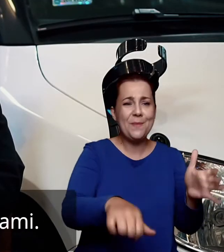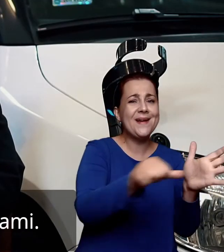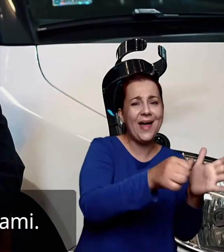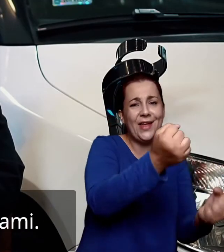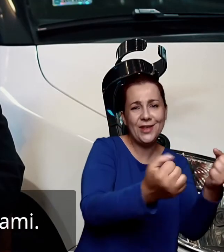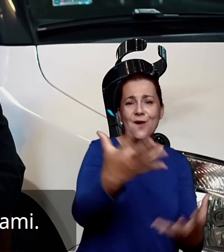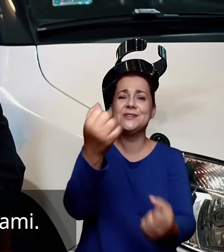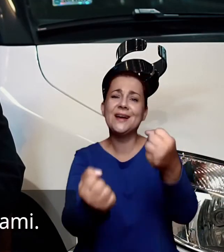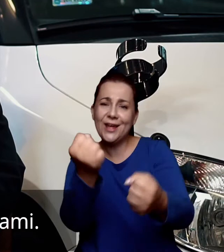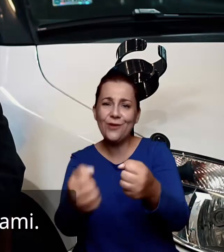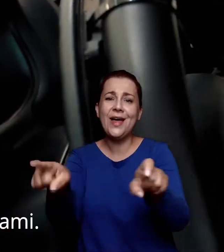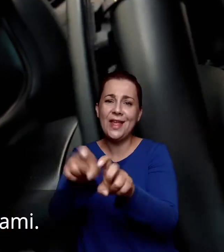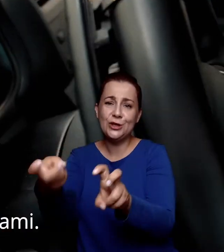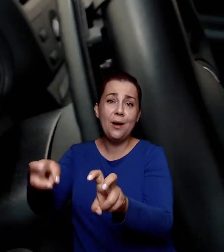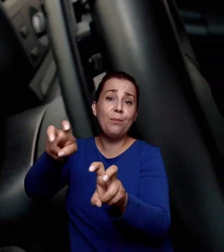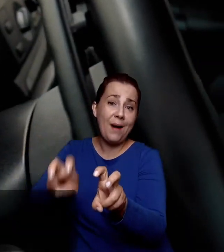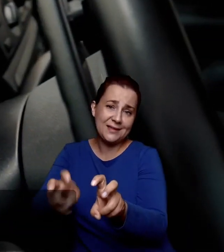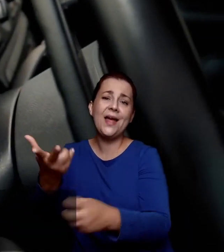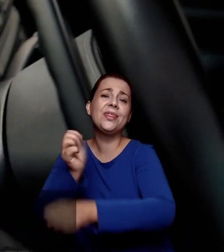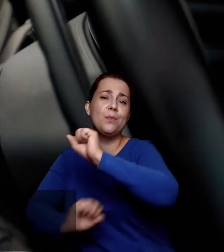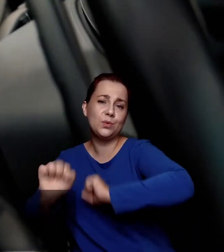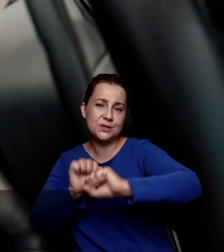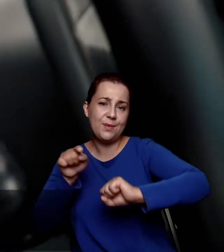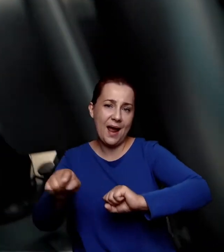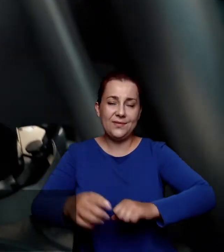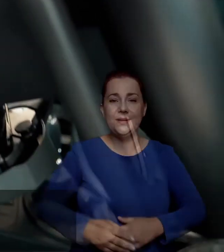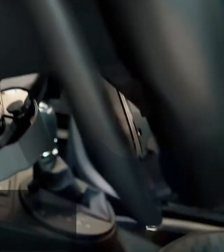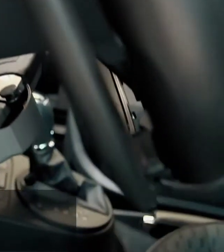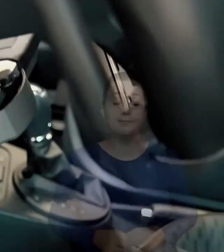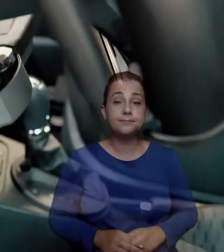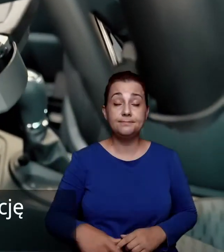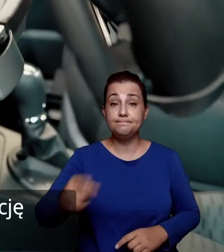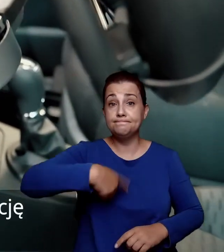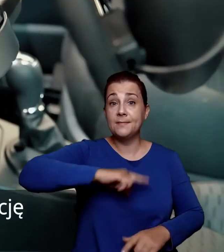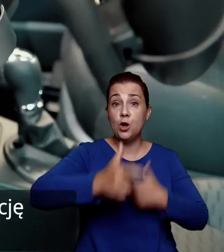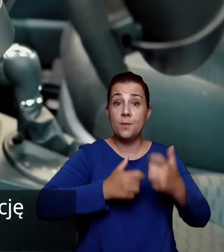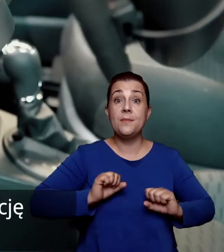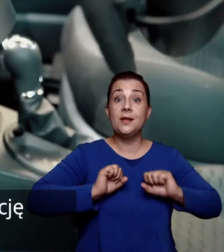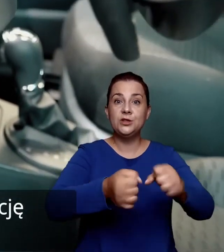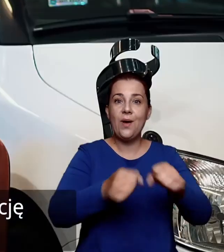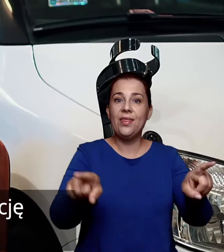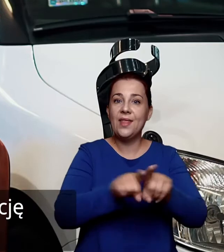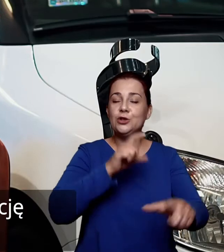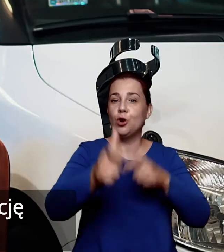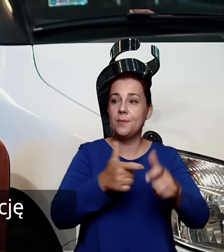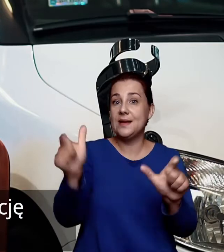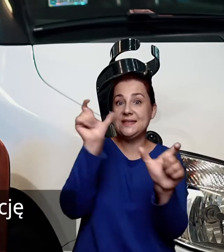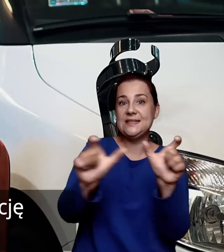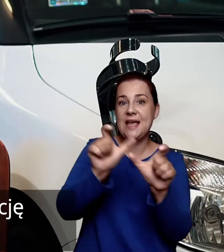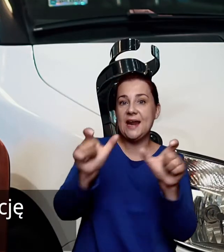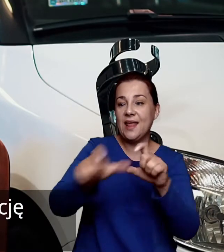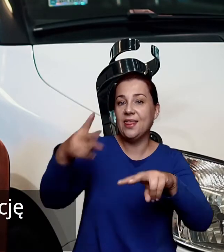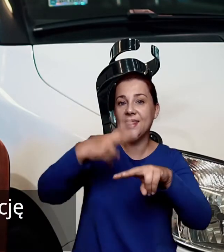i pasażerów z niepełnosprawnościami. W ramach naszych działań przeprowadzamy także certyfikacje